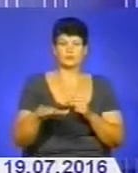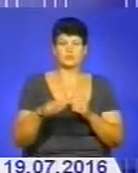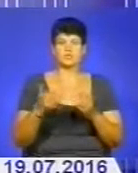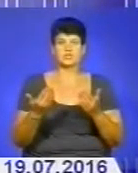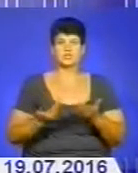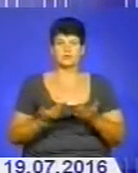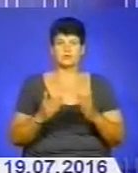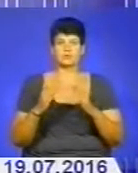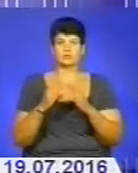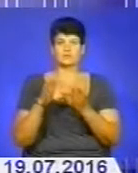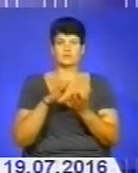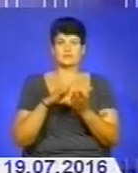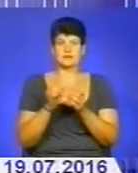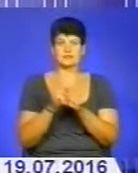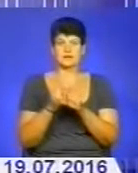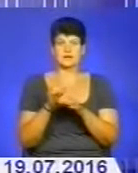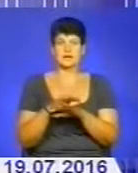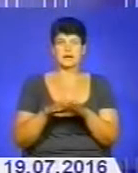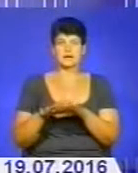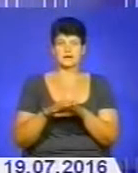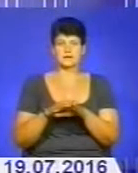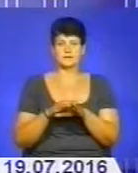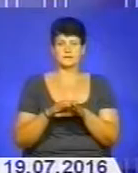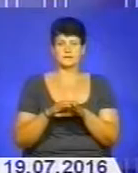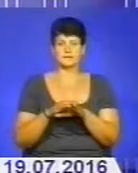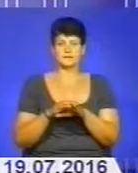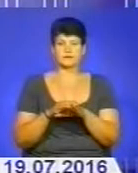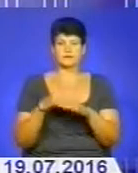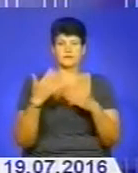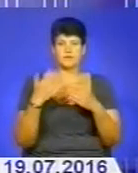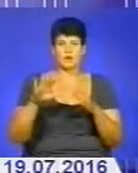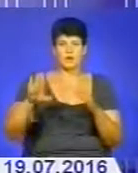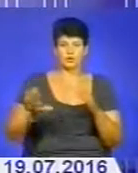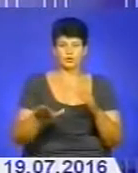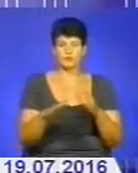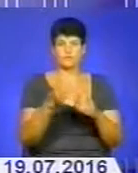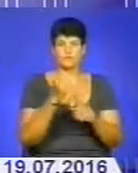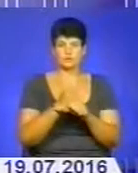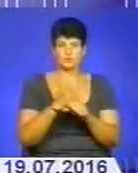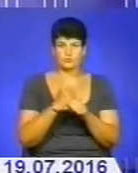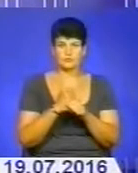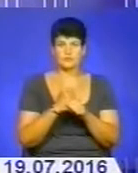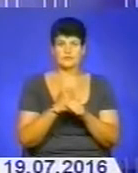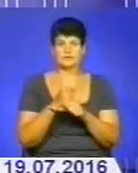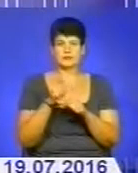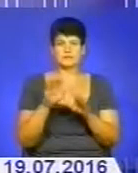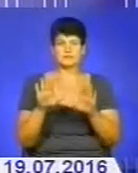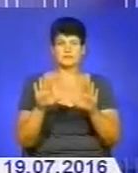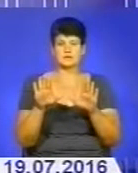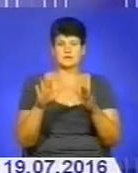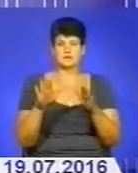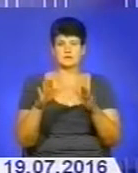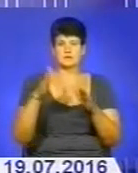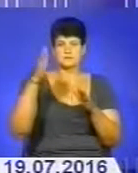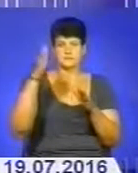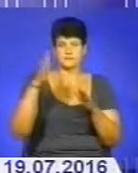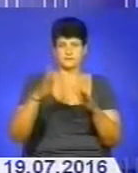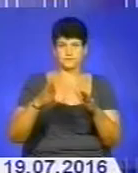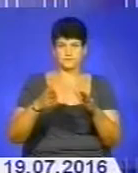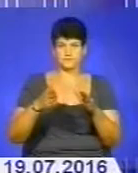будинок у центрі біля ринку, так, на вулиця теж. Викопав частину котловану, готувався ставити підводну стіну з блоків.